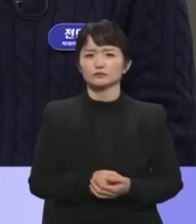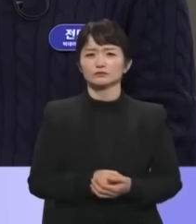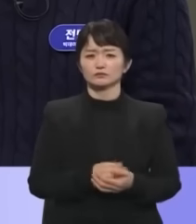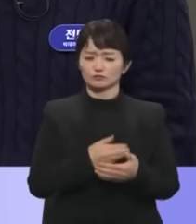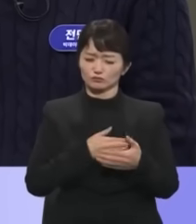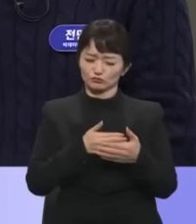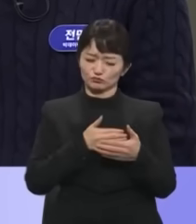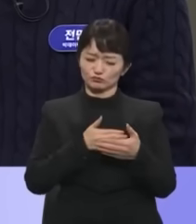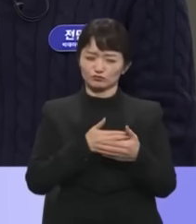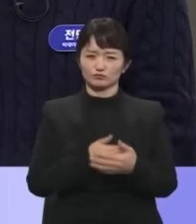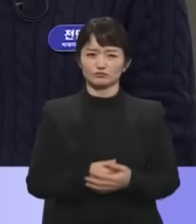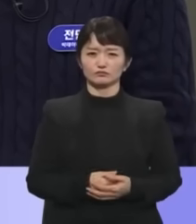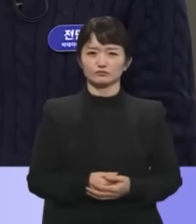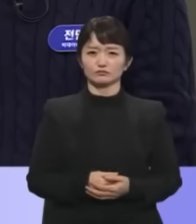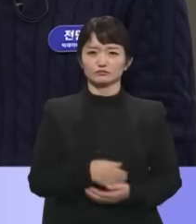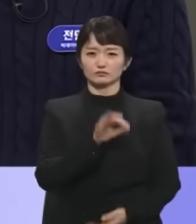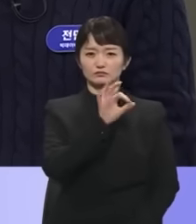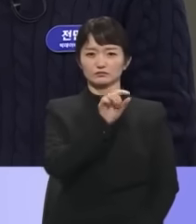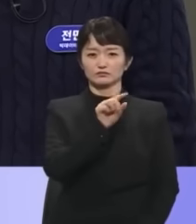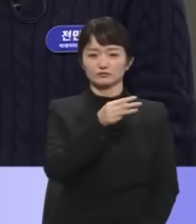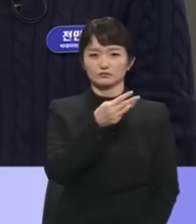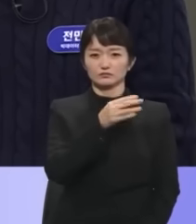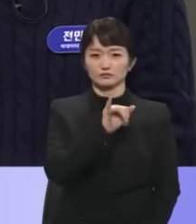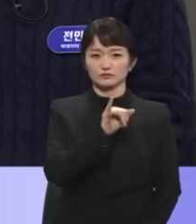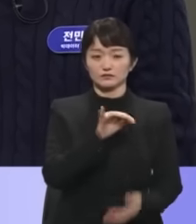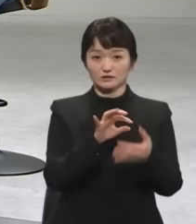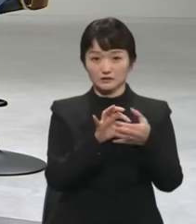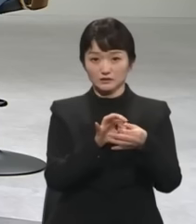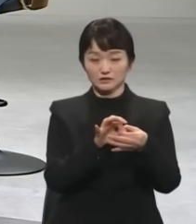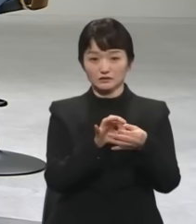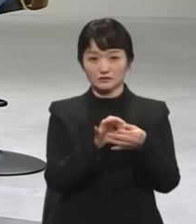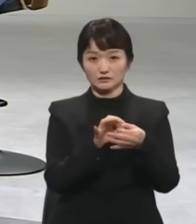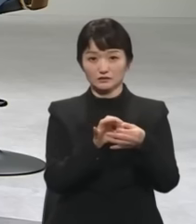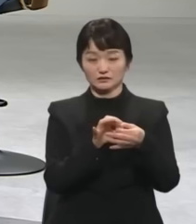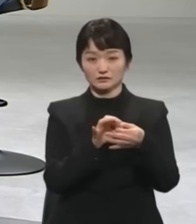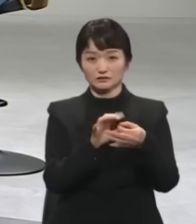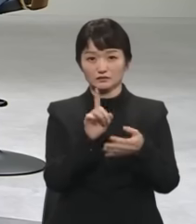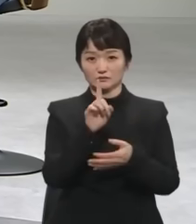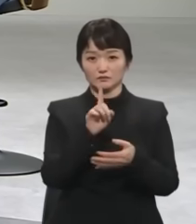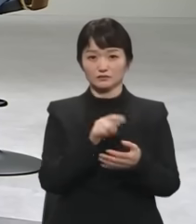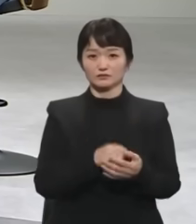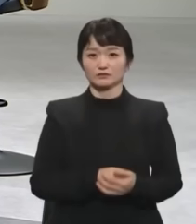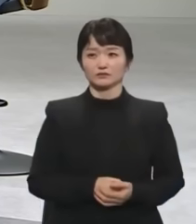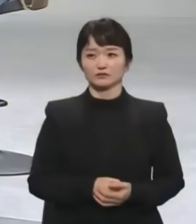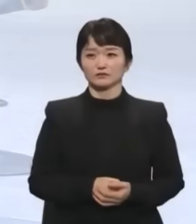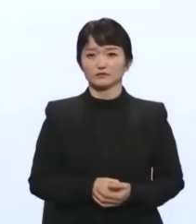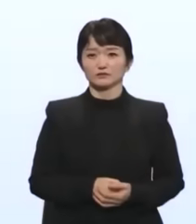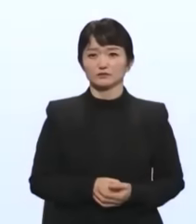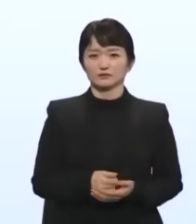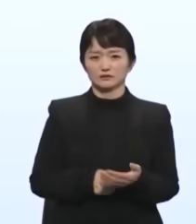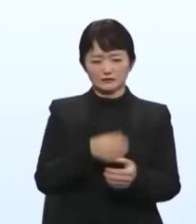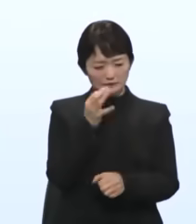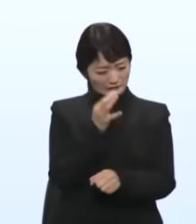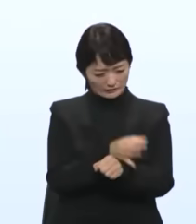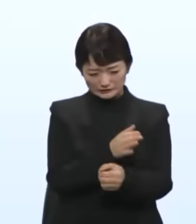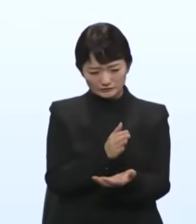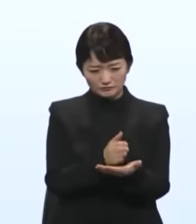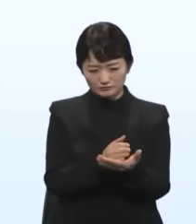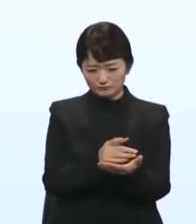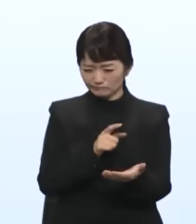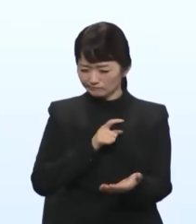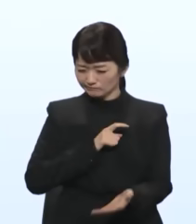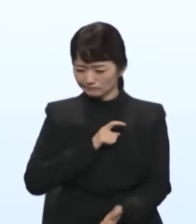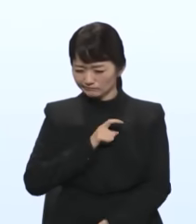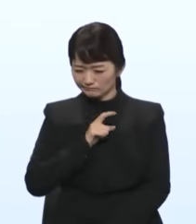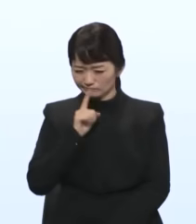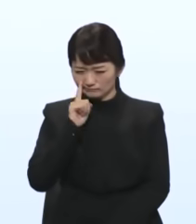같은데요. 그렇죠. 그래서 알리 감성 반응 연관어들을 좀 보시면 예. 네, 이런 단어 사지 말자, 수상하다. 아.